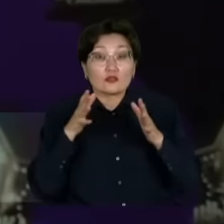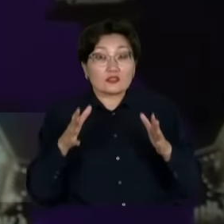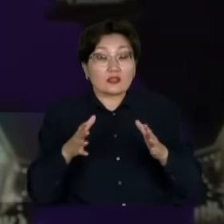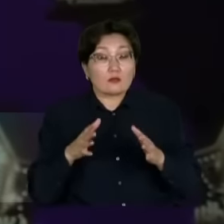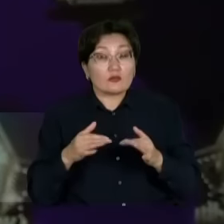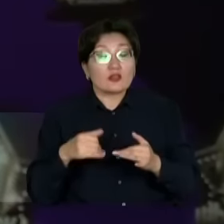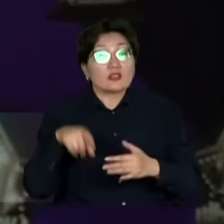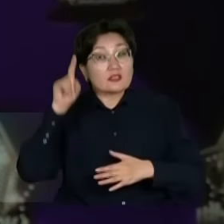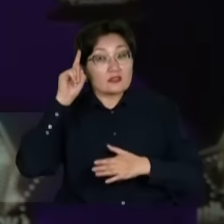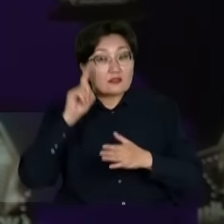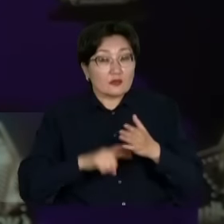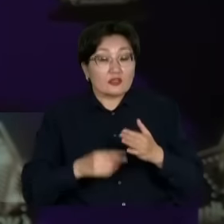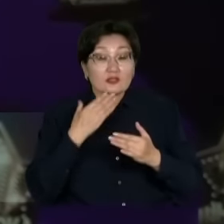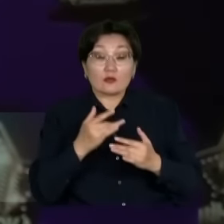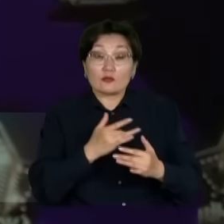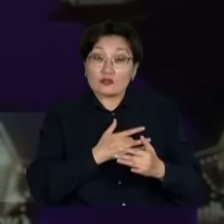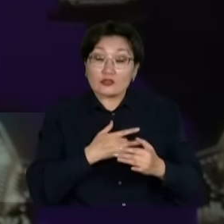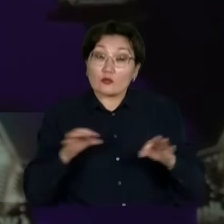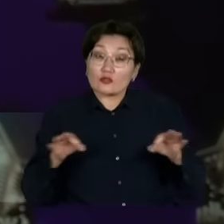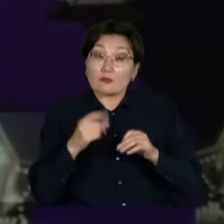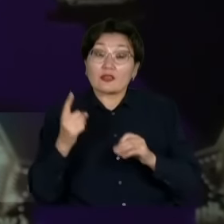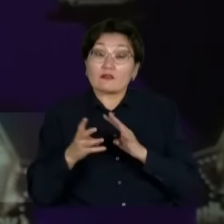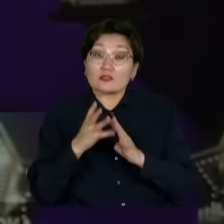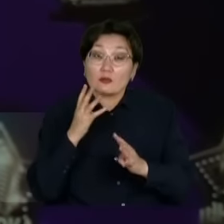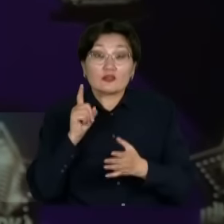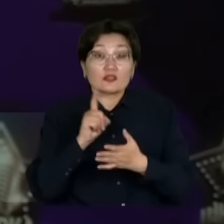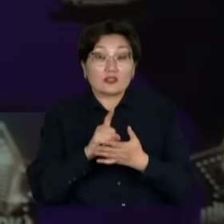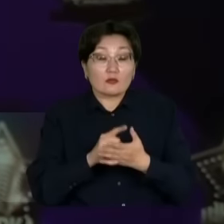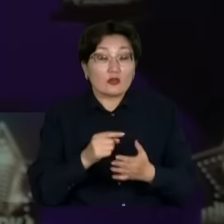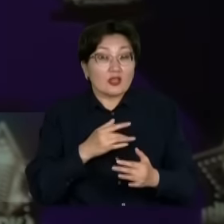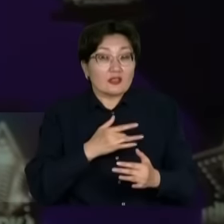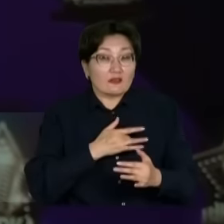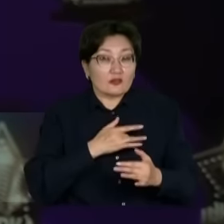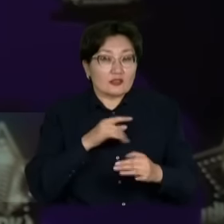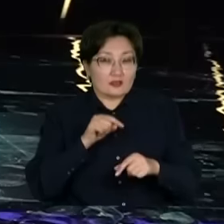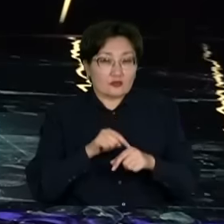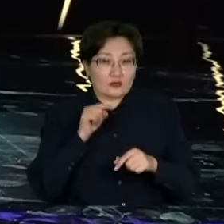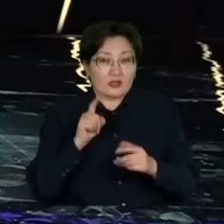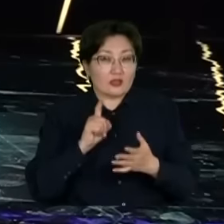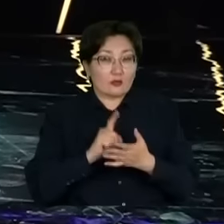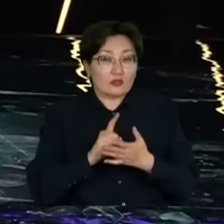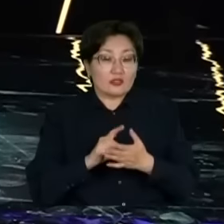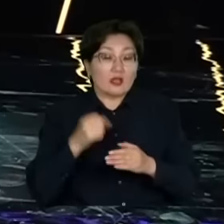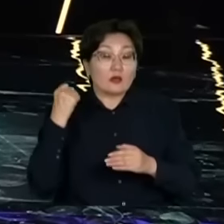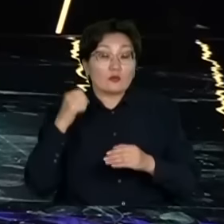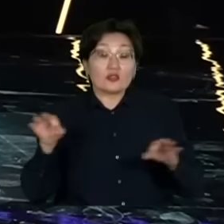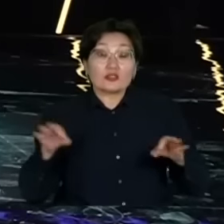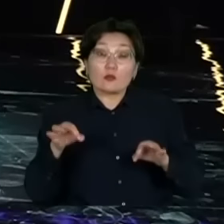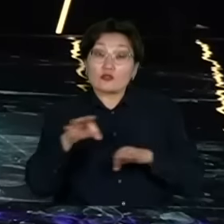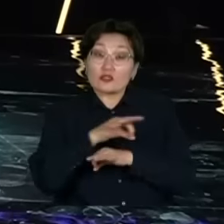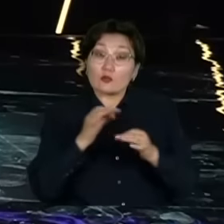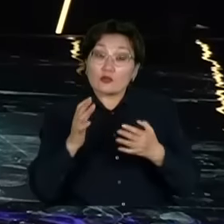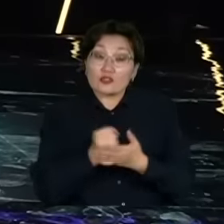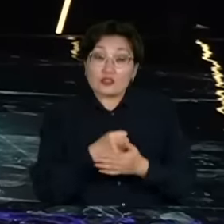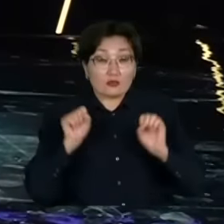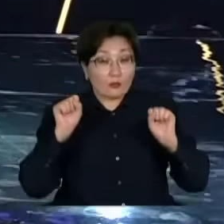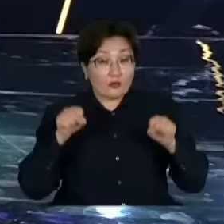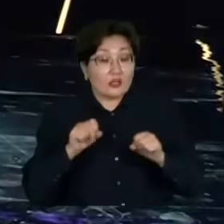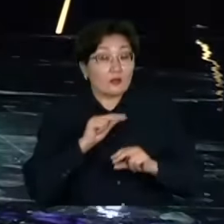полагался на своё сердце ведь музыка в первую очередь должна тронуть твоё сердце муго прое